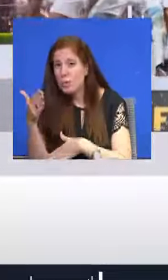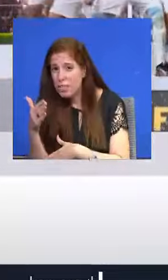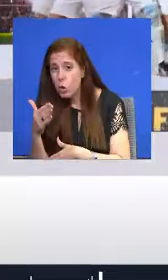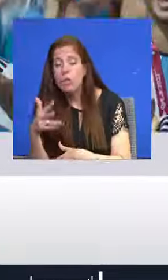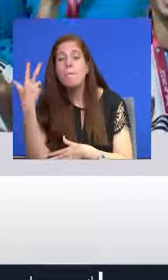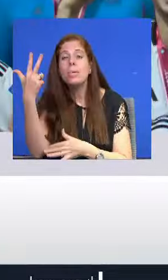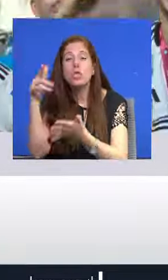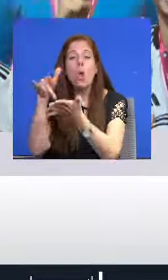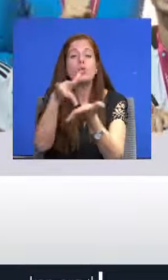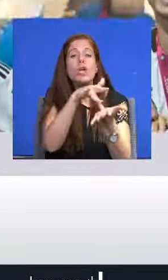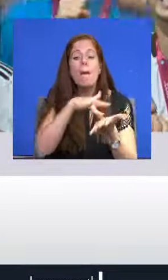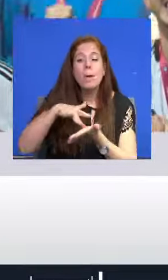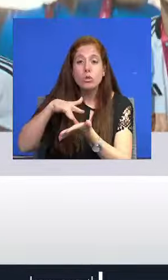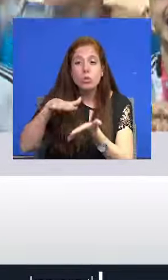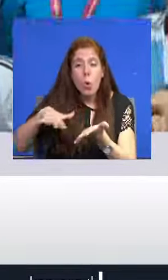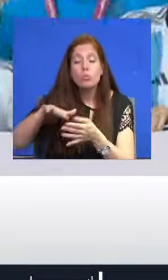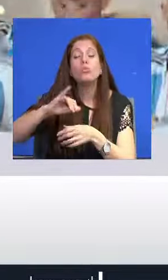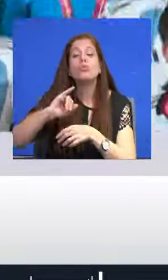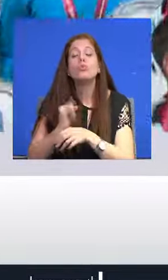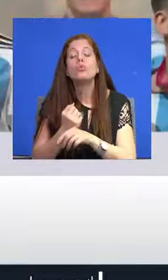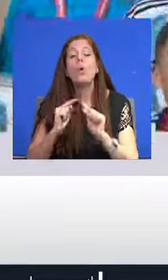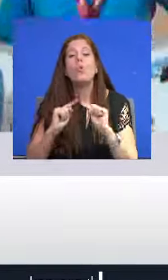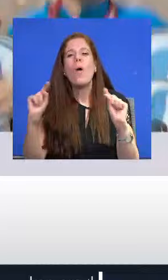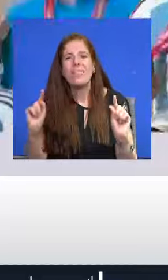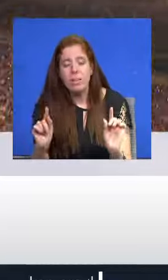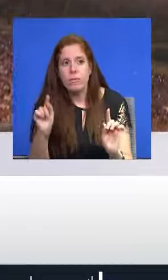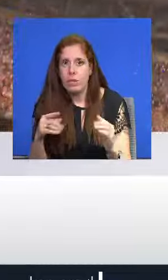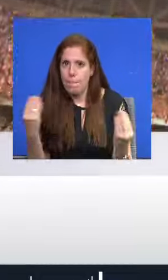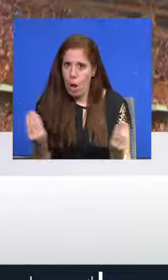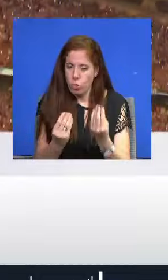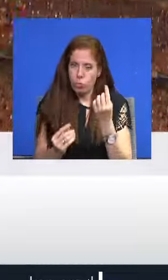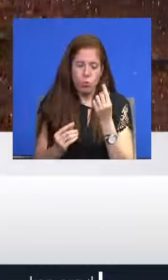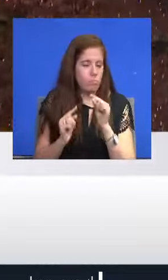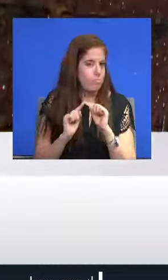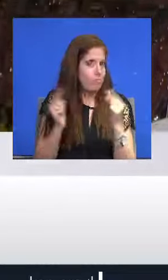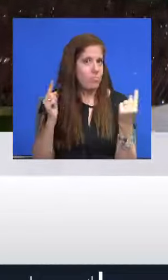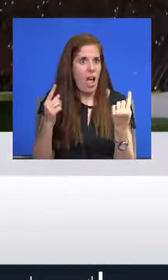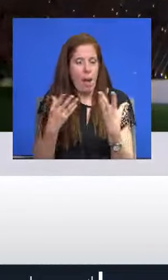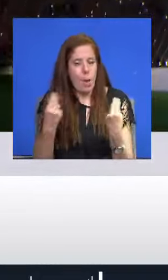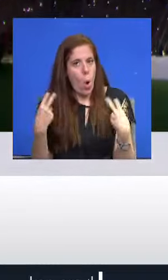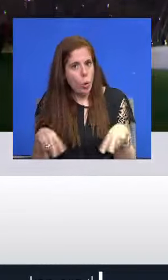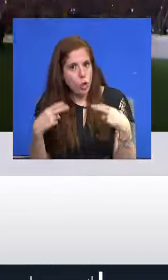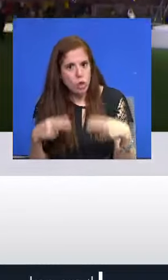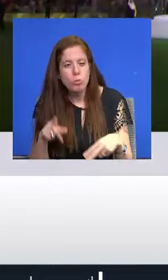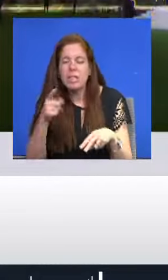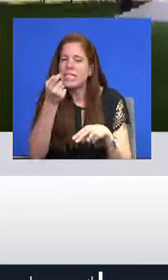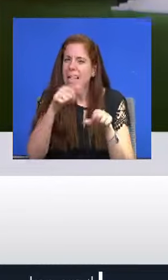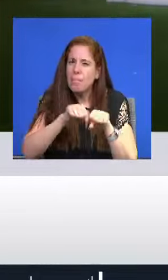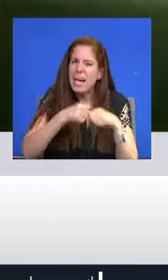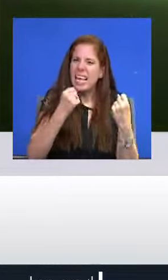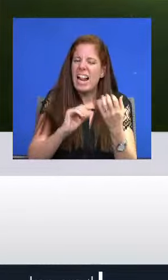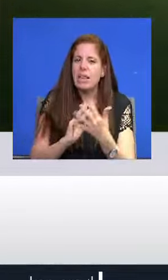יבשות שונות. וזה באמת משהו חסר תקדים, והרבה מאוד אנשים חוששים שהדבר הזה מקלקל קצת את המונדיאל, שהוא